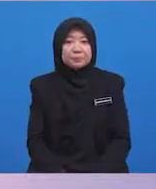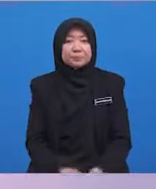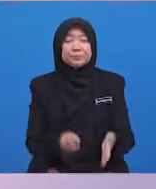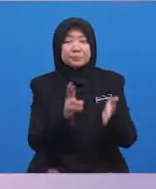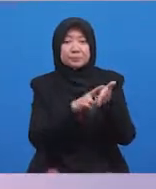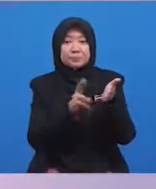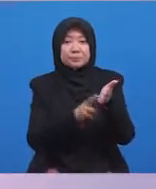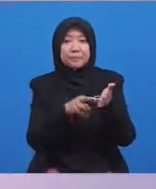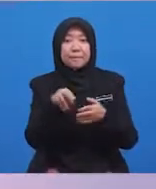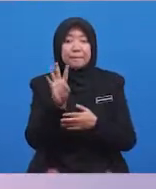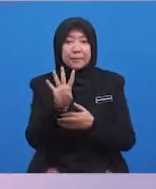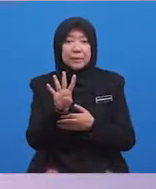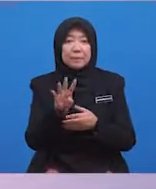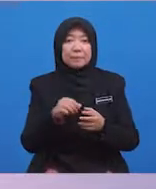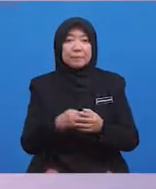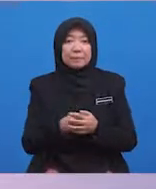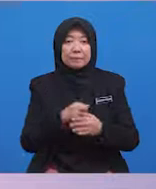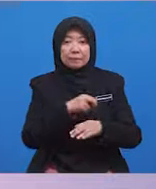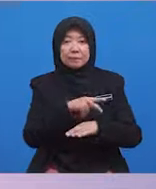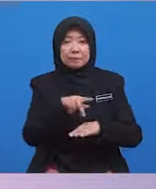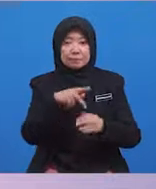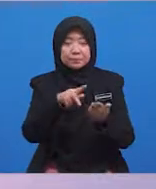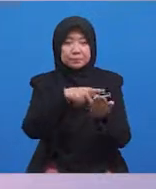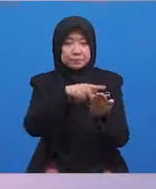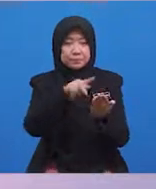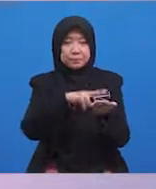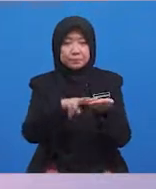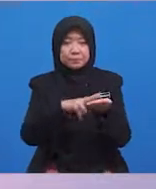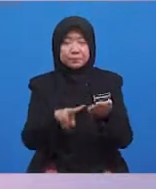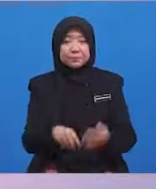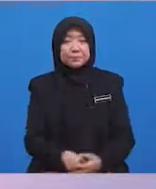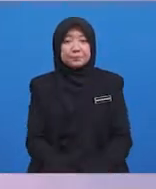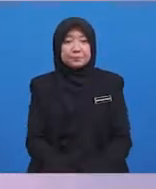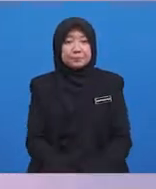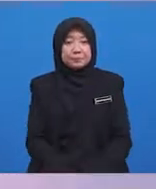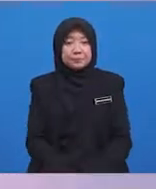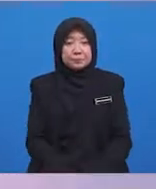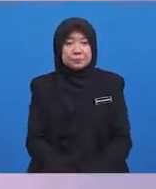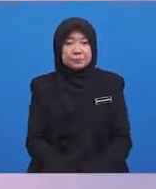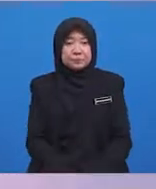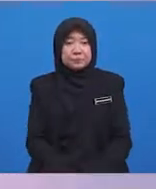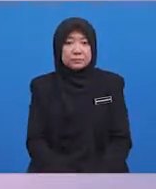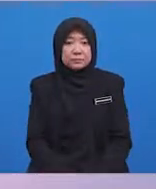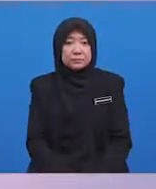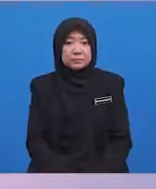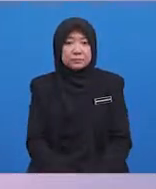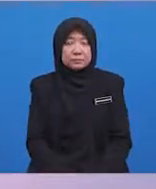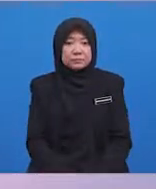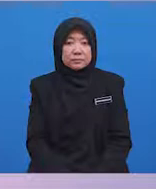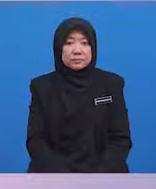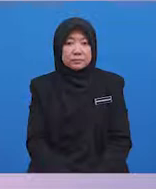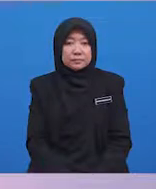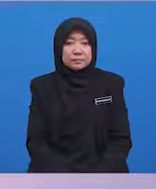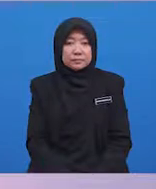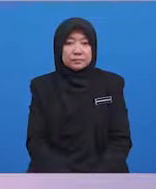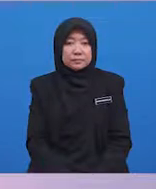keempat. Pulau di balik pulau kosong, pandan di Jawa diranggungkan.